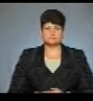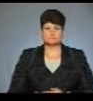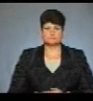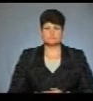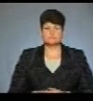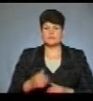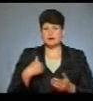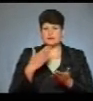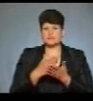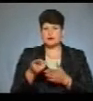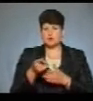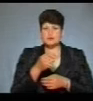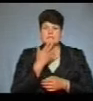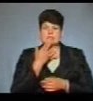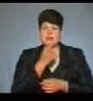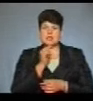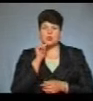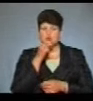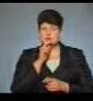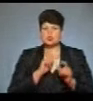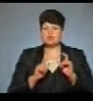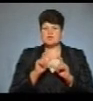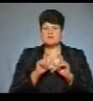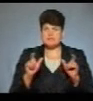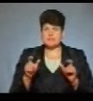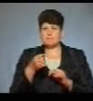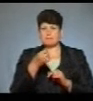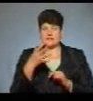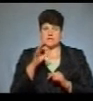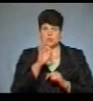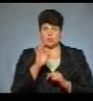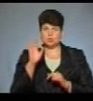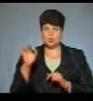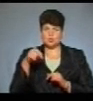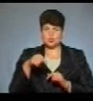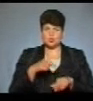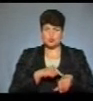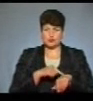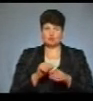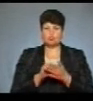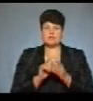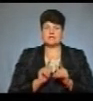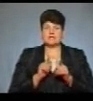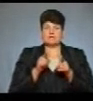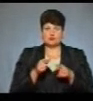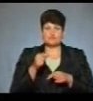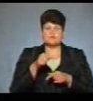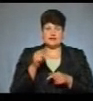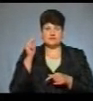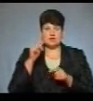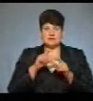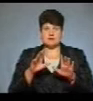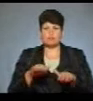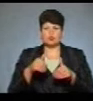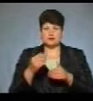Ми знаходимося у Тернопільському національному економічному університеті. 15:00. На цю годину документи на вступ до цього навчального закладу